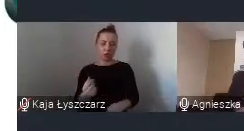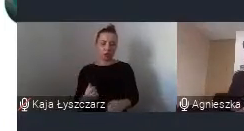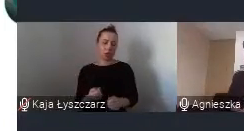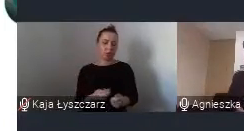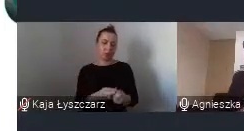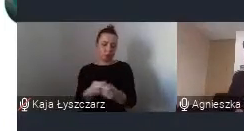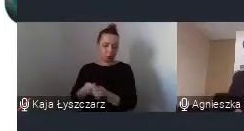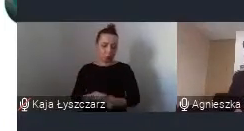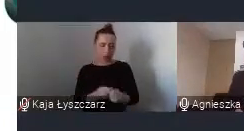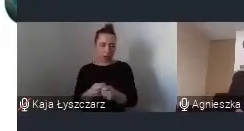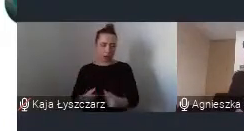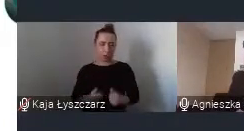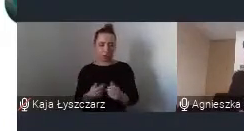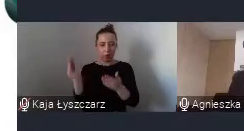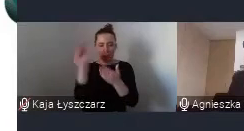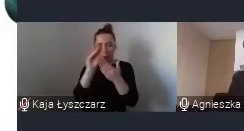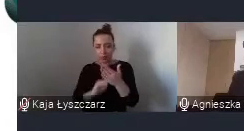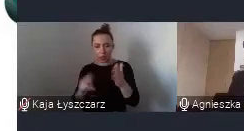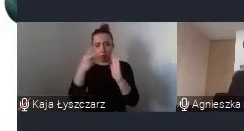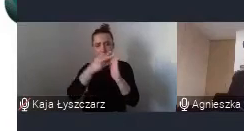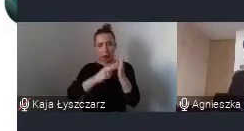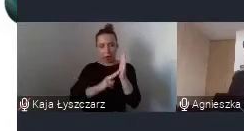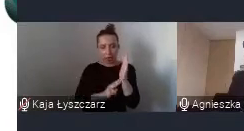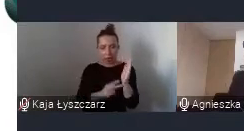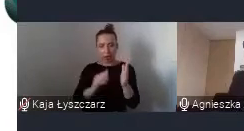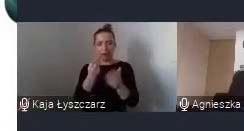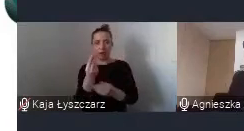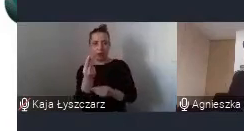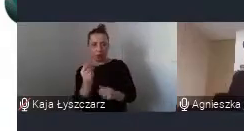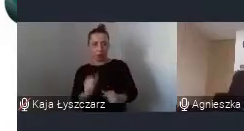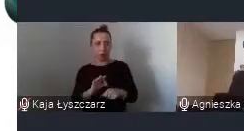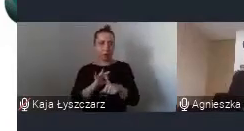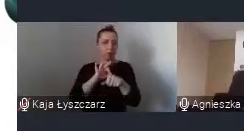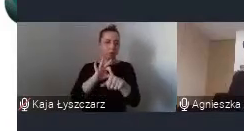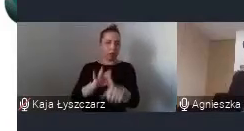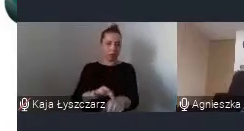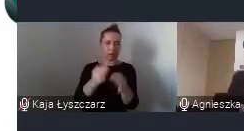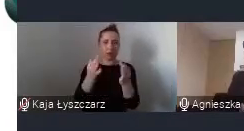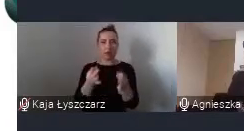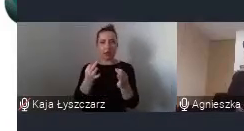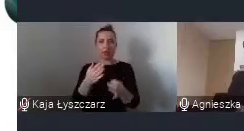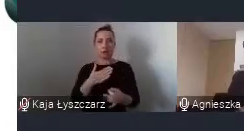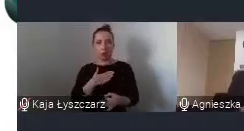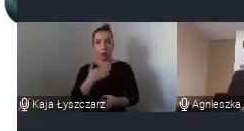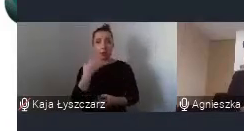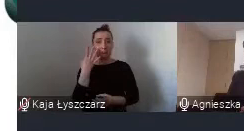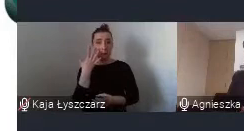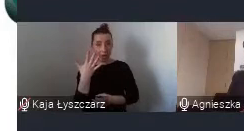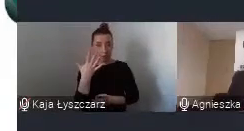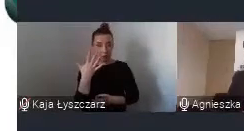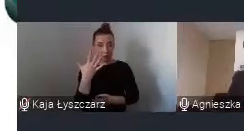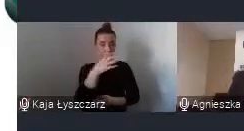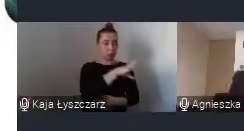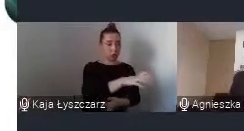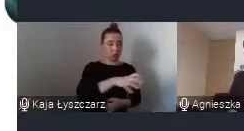innowacyjne rozwiązania, opracowywać plan inwestycyjny pozwalający na ich wdrażanie. W tej chwili jest 5 takich sieci, w 3